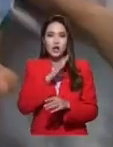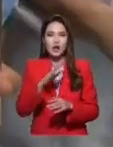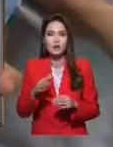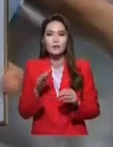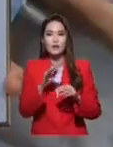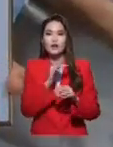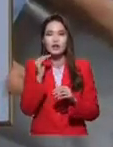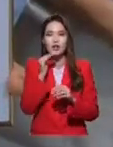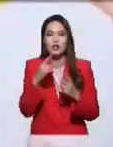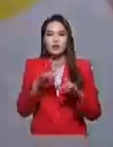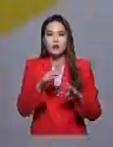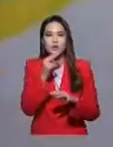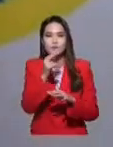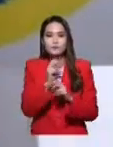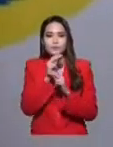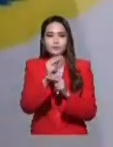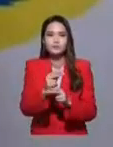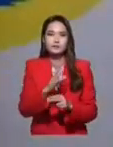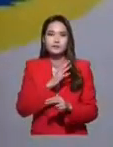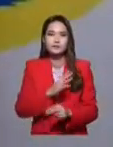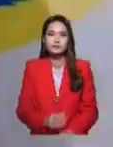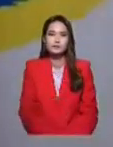куәлігін ата-анасына табыс етті.